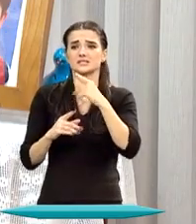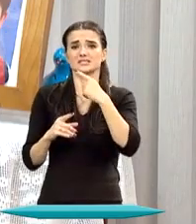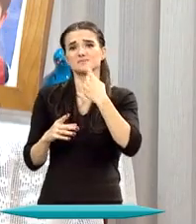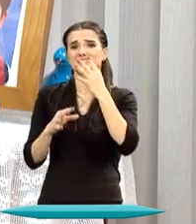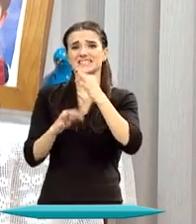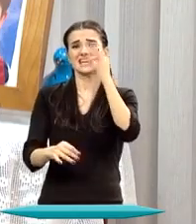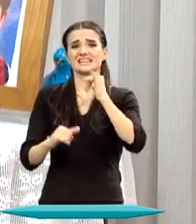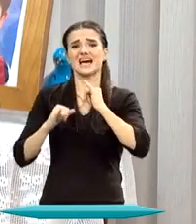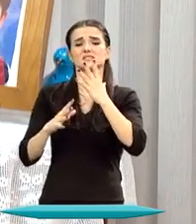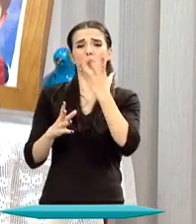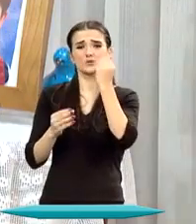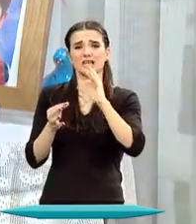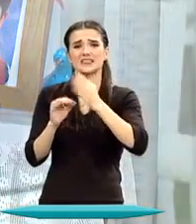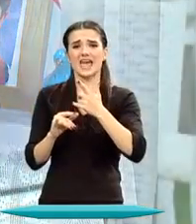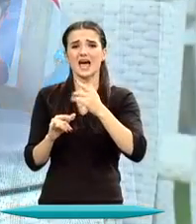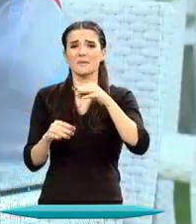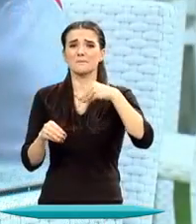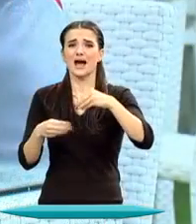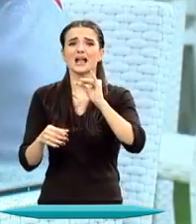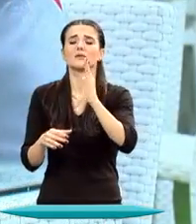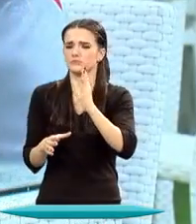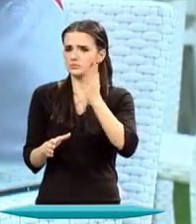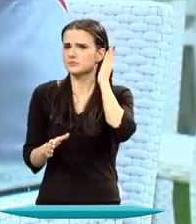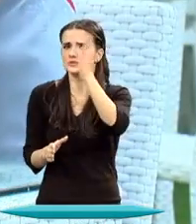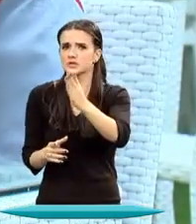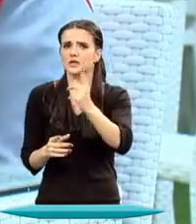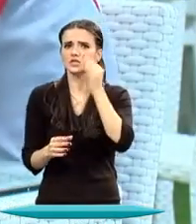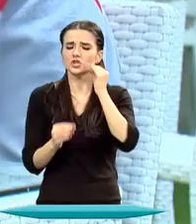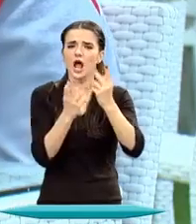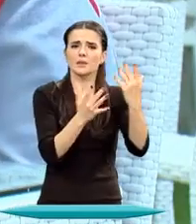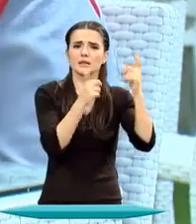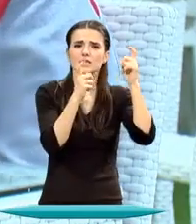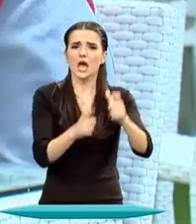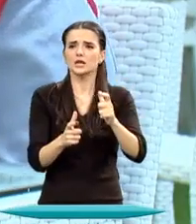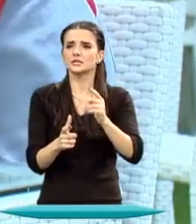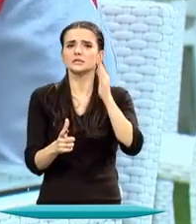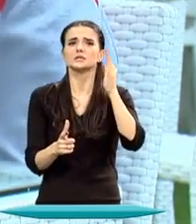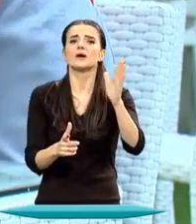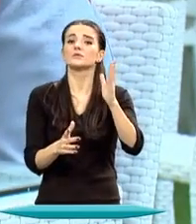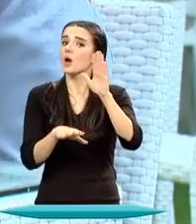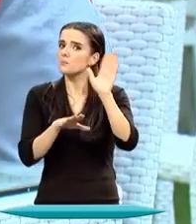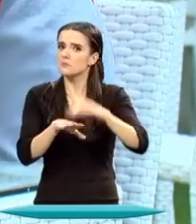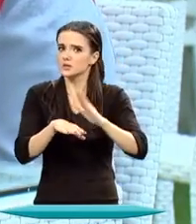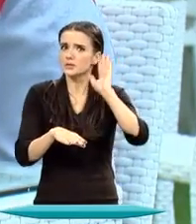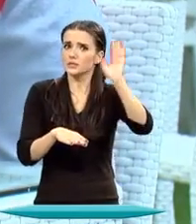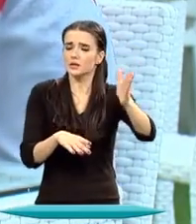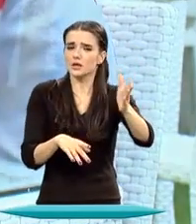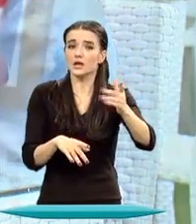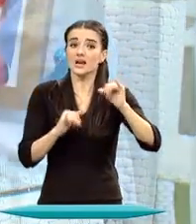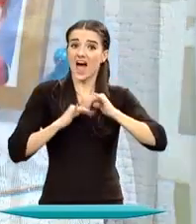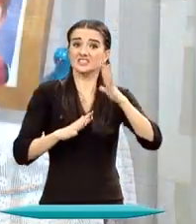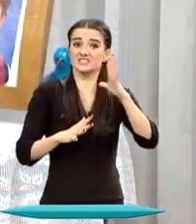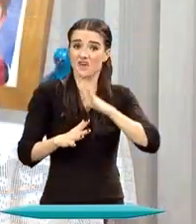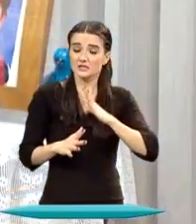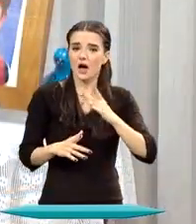diye insanlar markete gitmemezlik etmedik. Kalabalık yerlere gitmemezlik etmedik. Ha, rahatsız olan varsa onlar çeker gider diye düşündük.